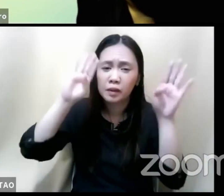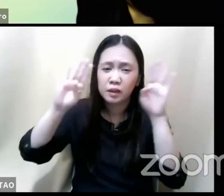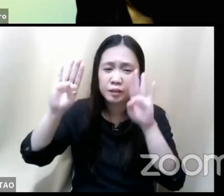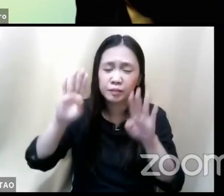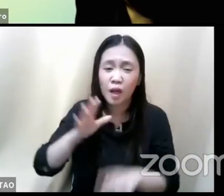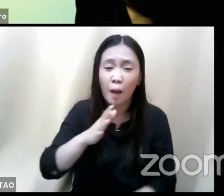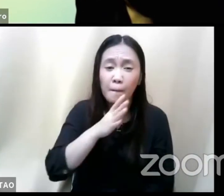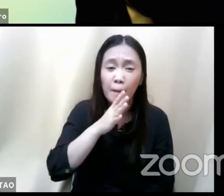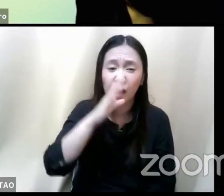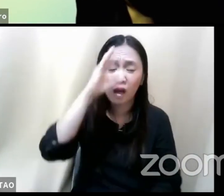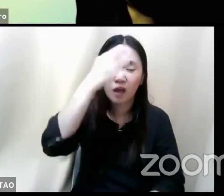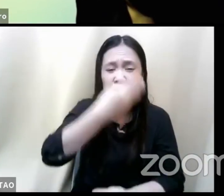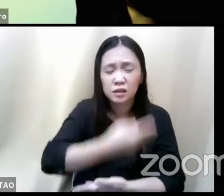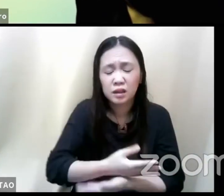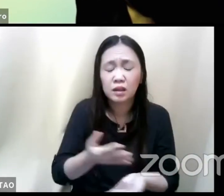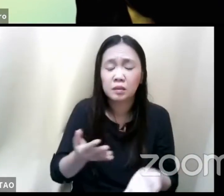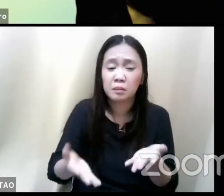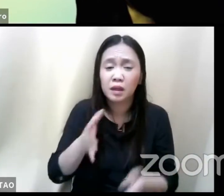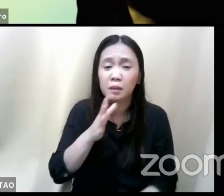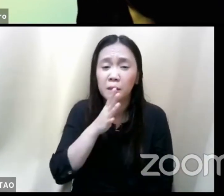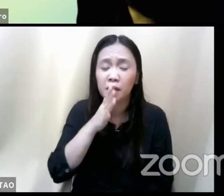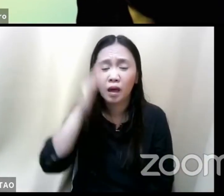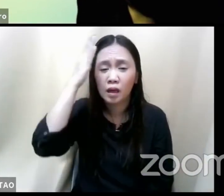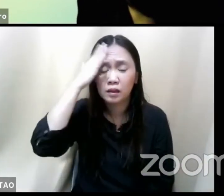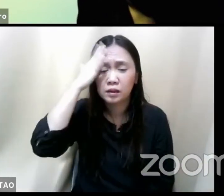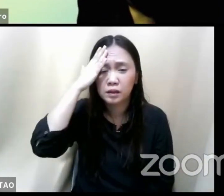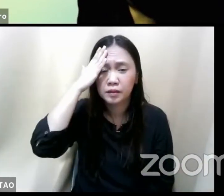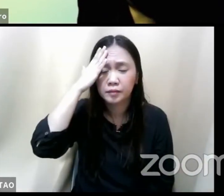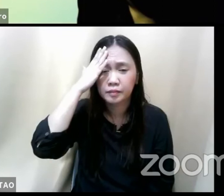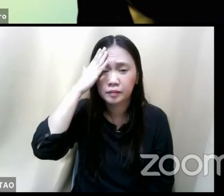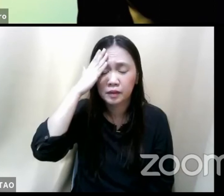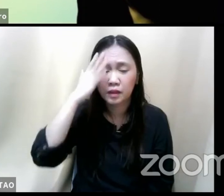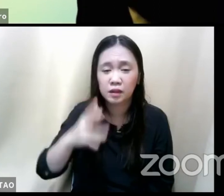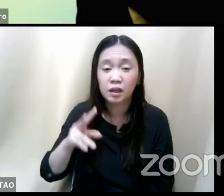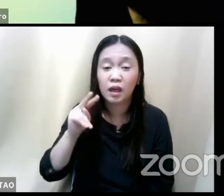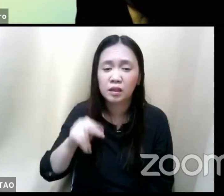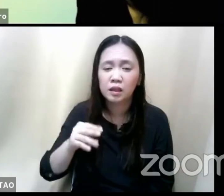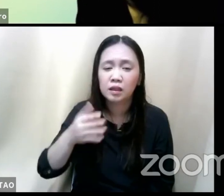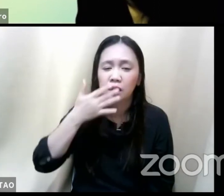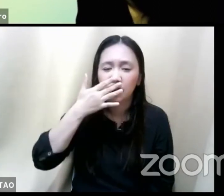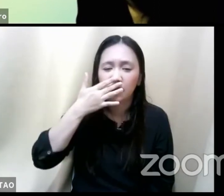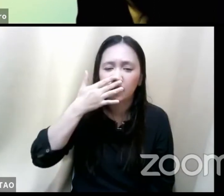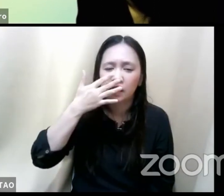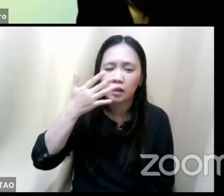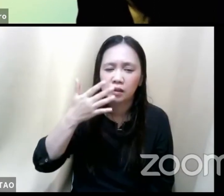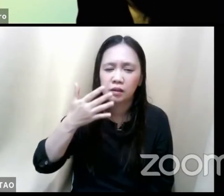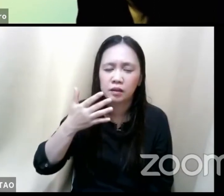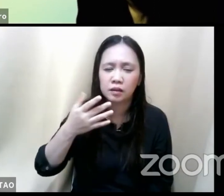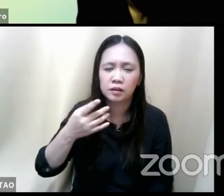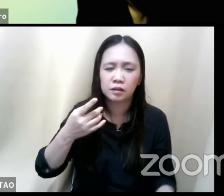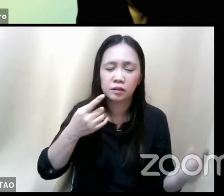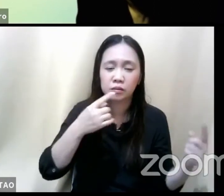mag-ina? Maaring si Mami alam niya yung kailangan niya ng hangin siguro. Kaya tumapat siya doon sa grills.